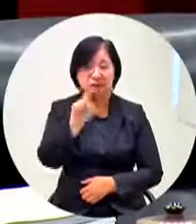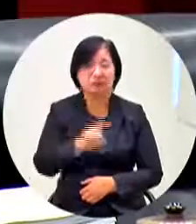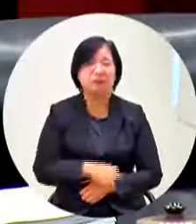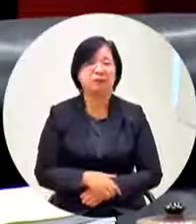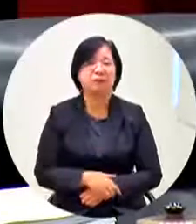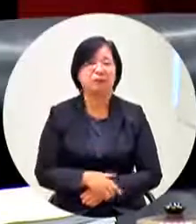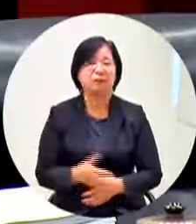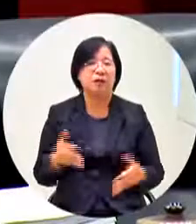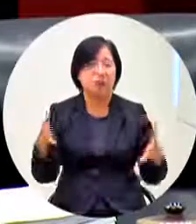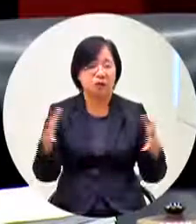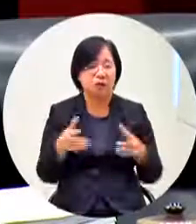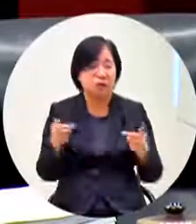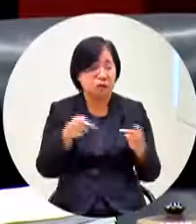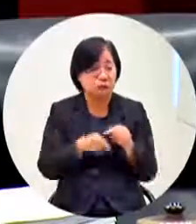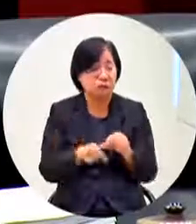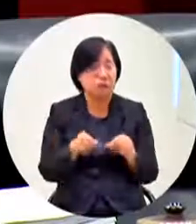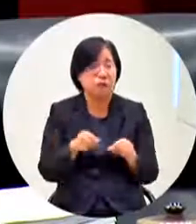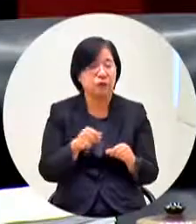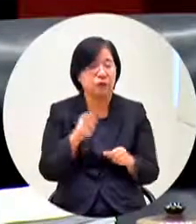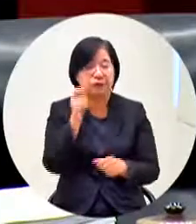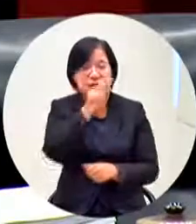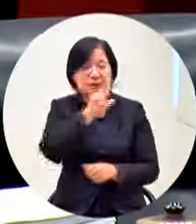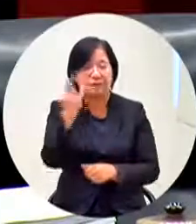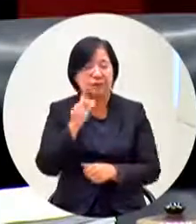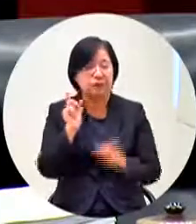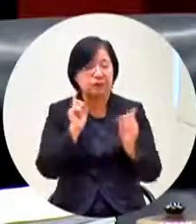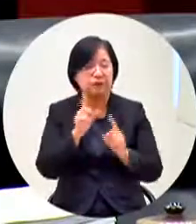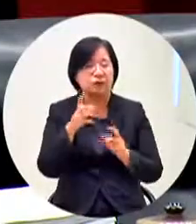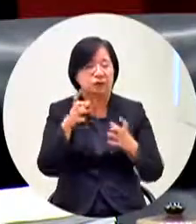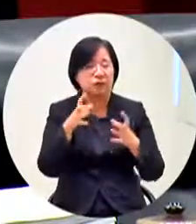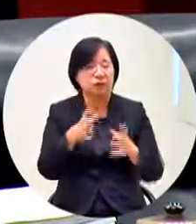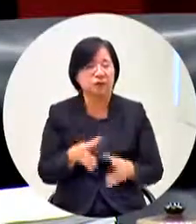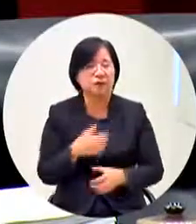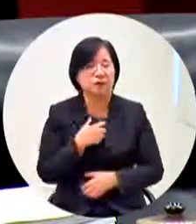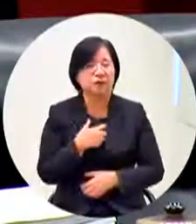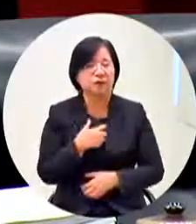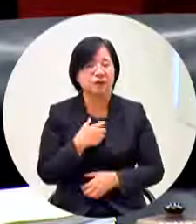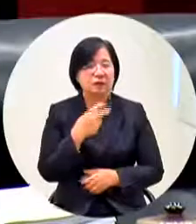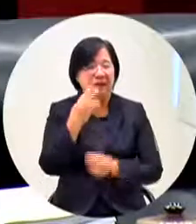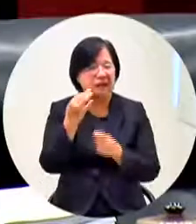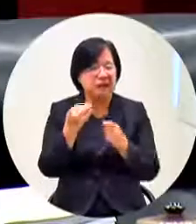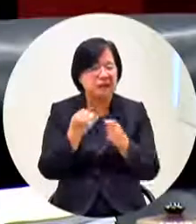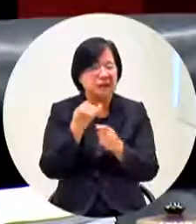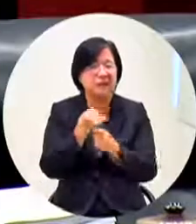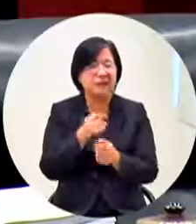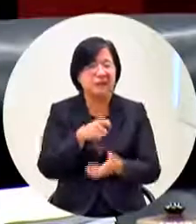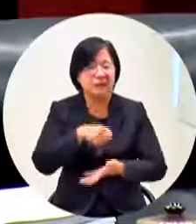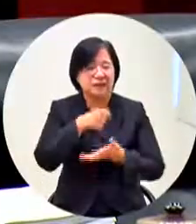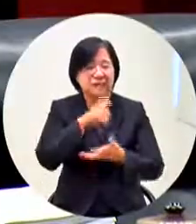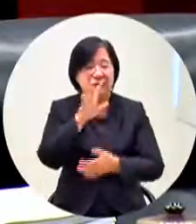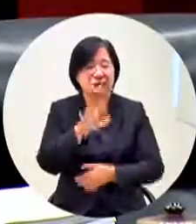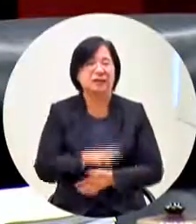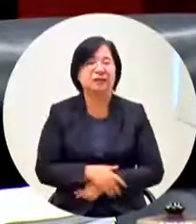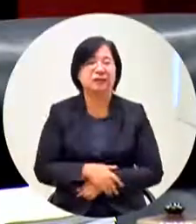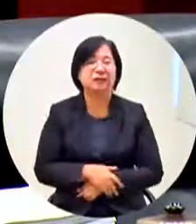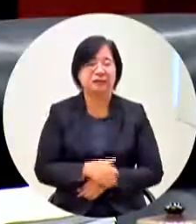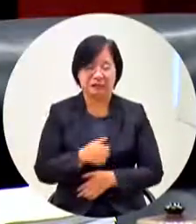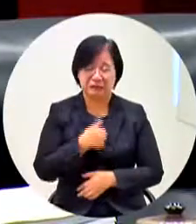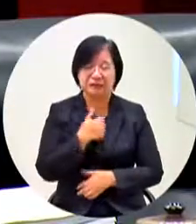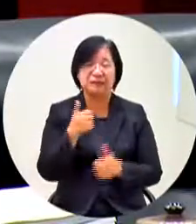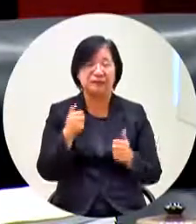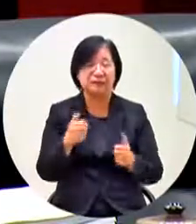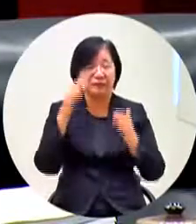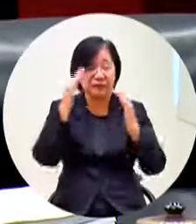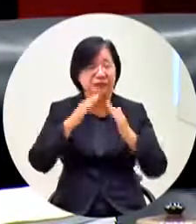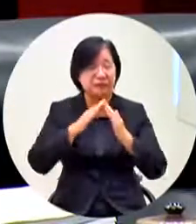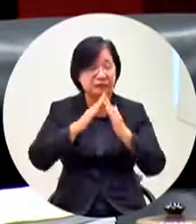融的特色的一个游戏场，但是也是讲了很多年都没有下文，但是也是真的非常感谢我们韩市长团